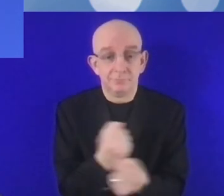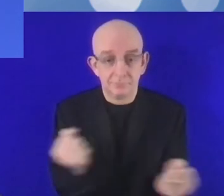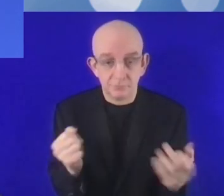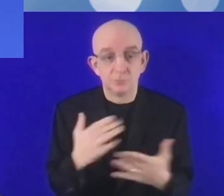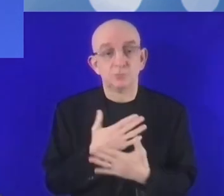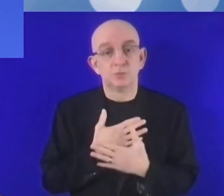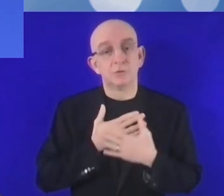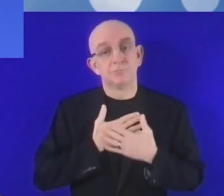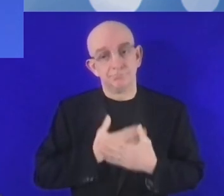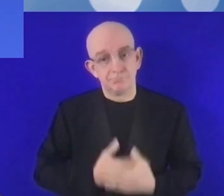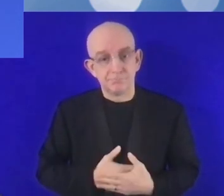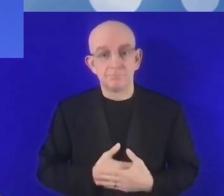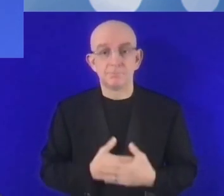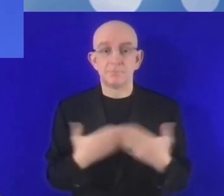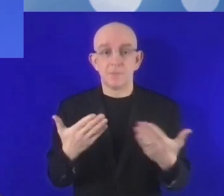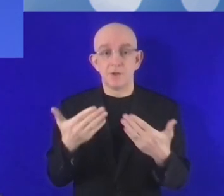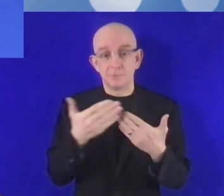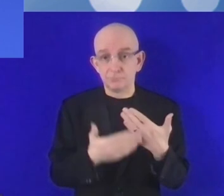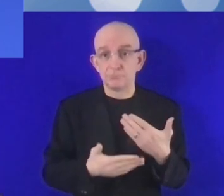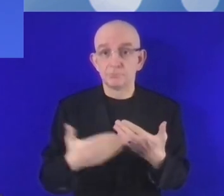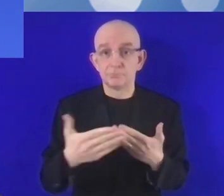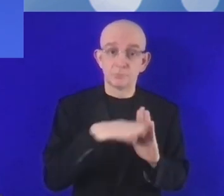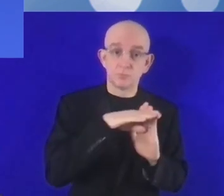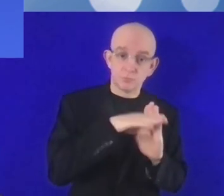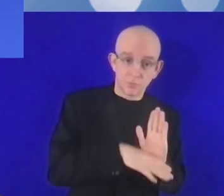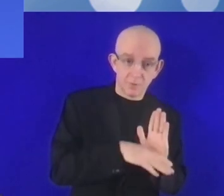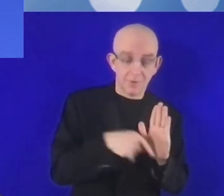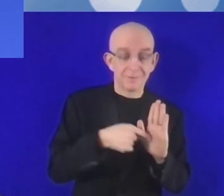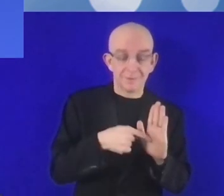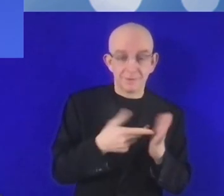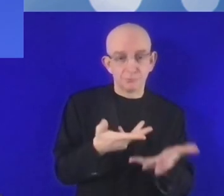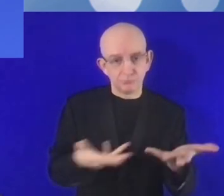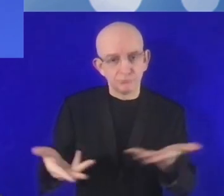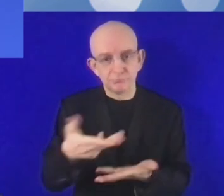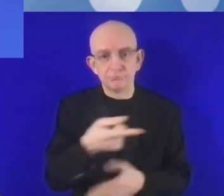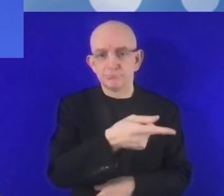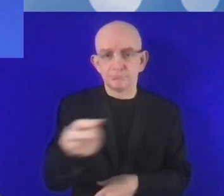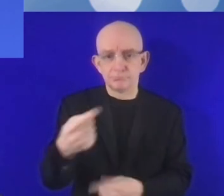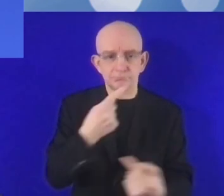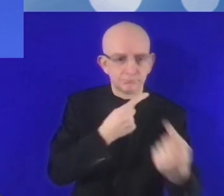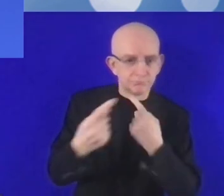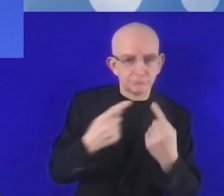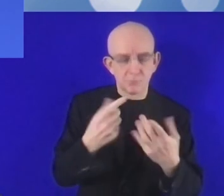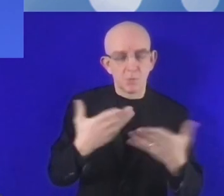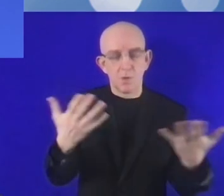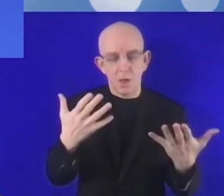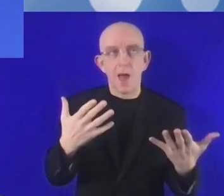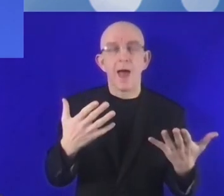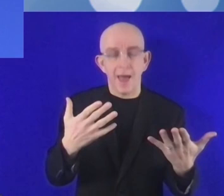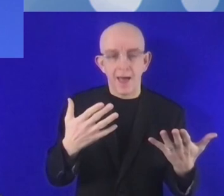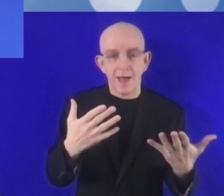轻人就没有像我那样的一个机会，就是向大家说话，向大家发